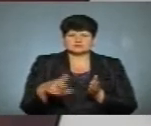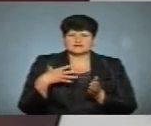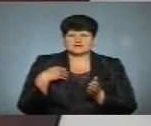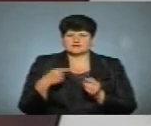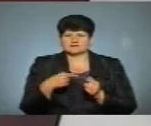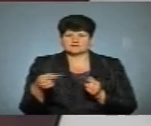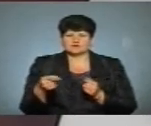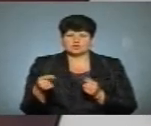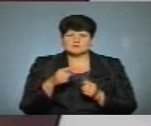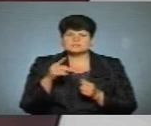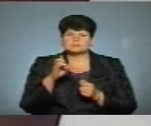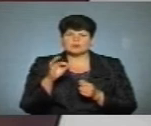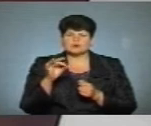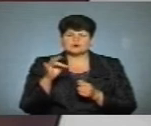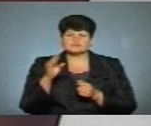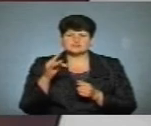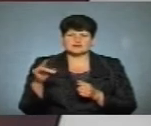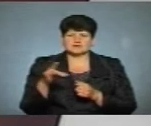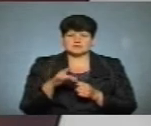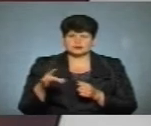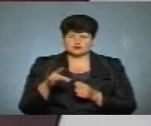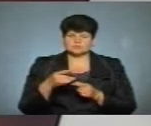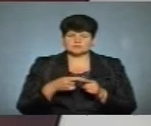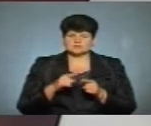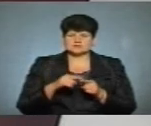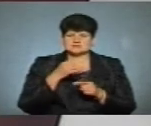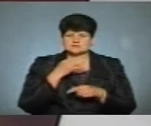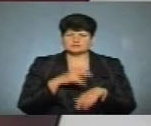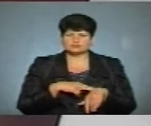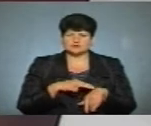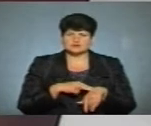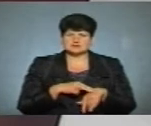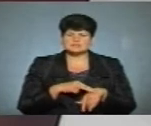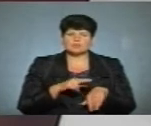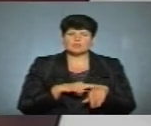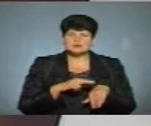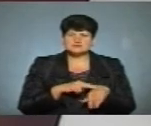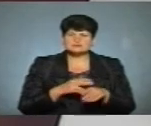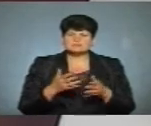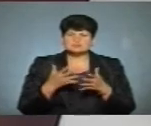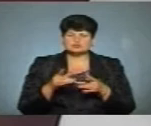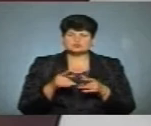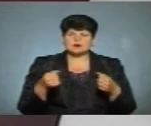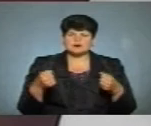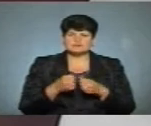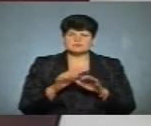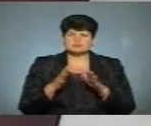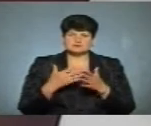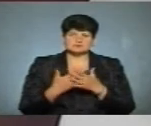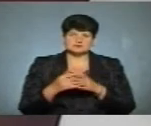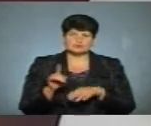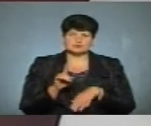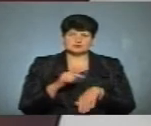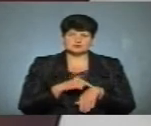районі. Про це розповів речник Нацполіції області Сергій Крета. За його словами, поліцейські з'ясували, що аварія трапилася близько